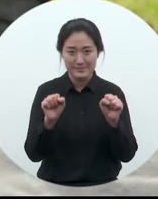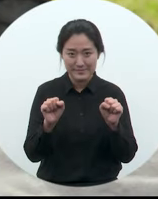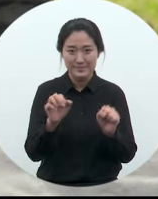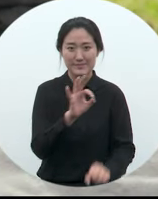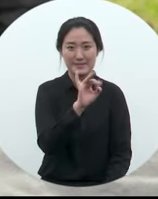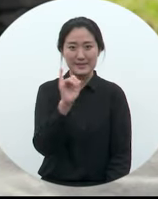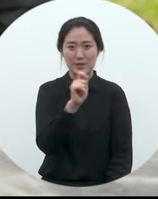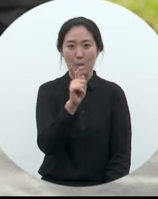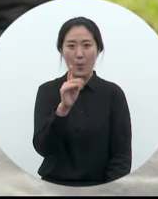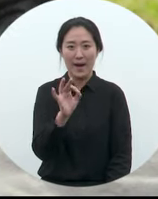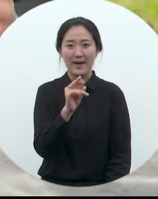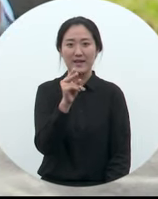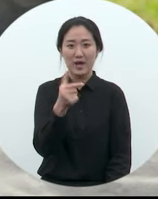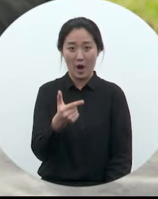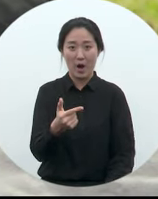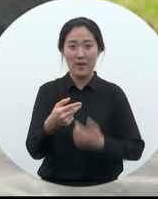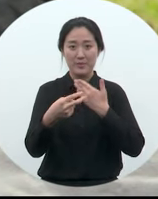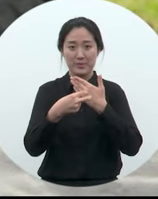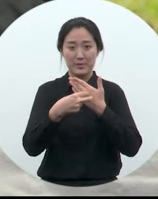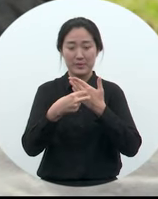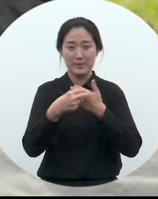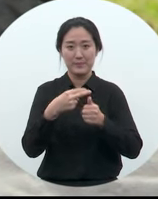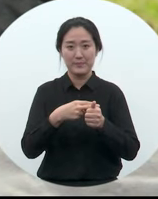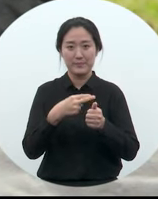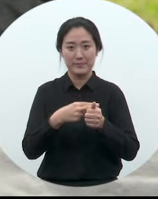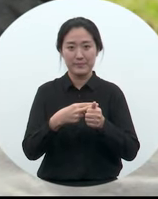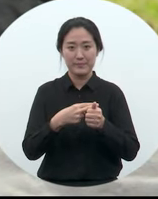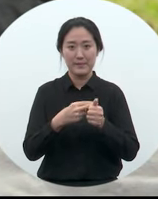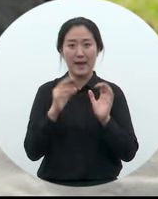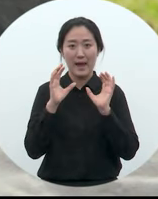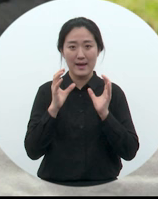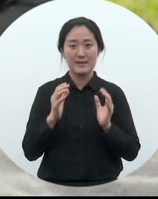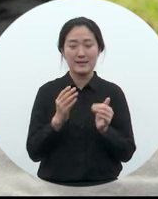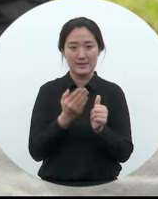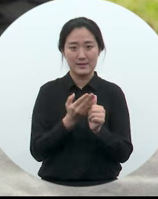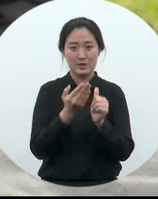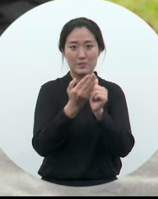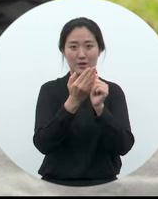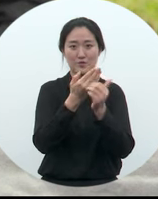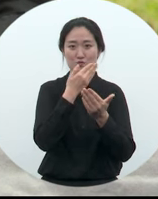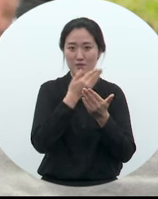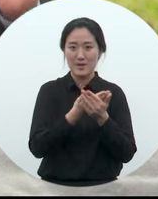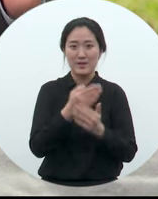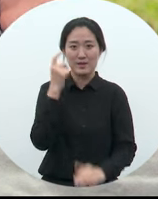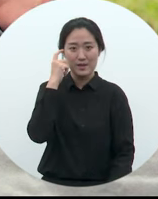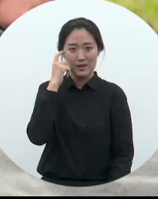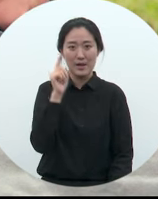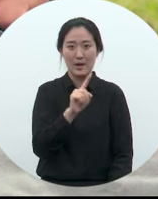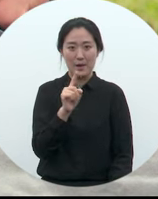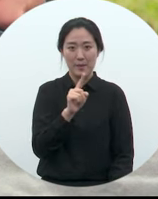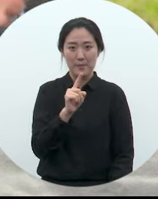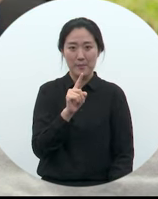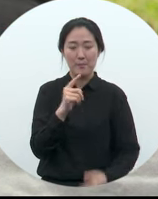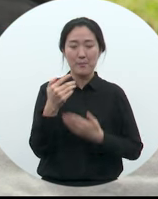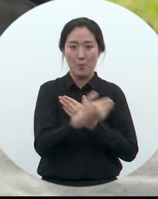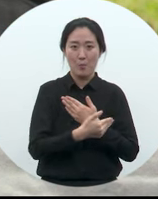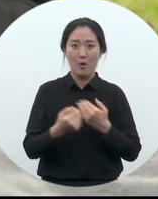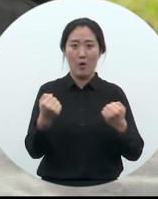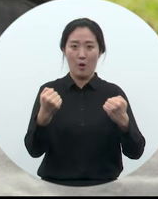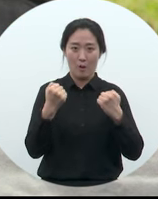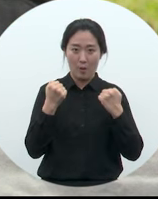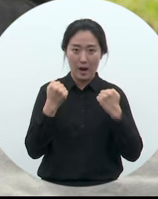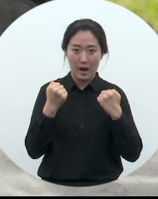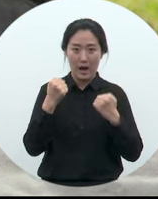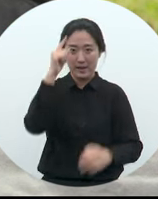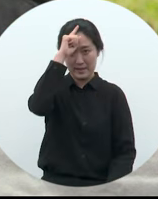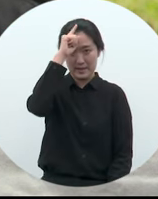안녕하세요. 이광현 한의사입니다. 오늘은 자식들을 키우면서 중요하게 생각하는 아이들의 건강 문제, 성장,